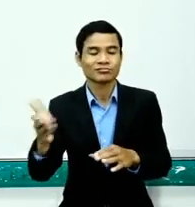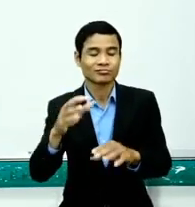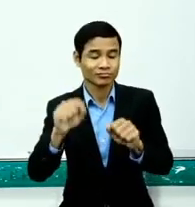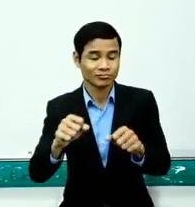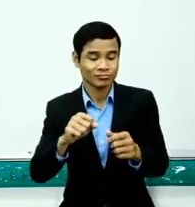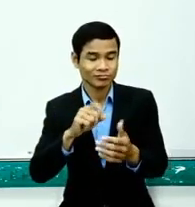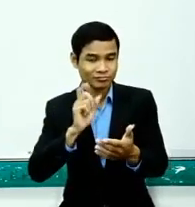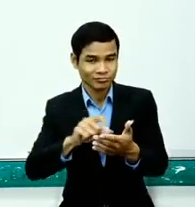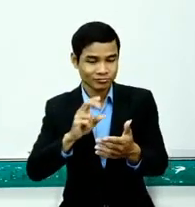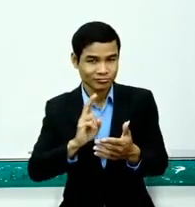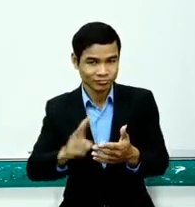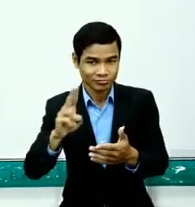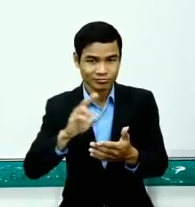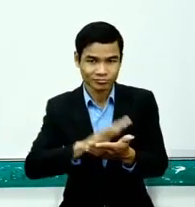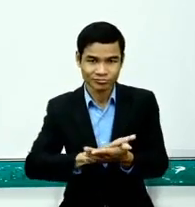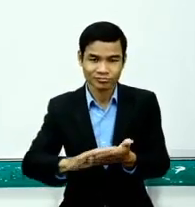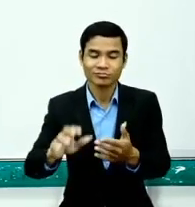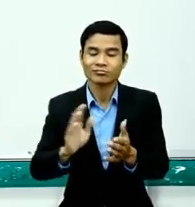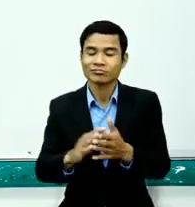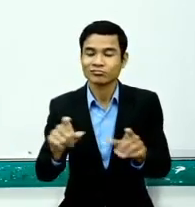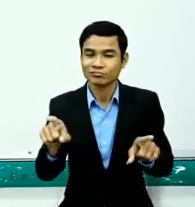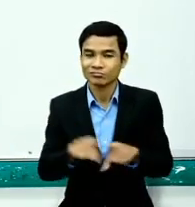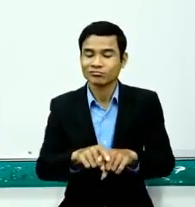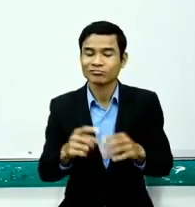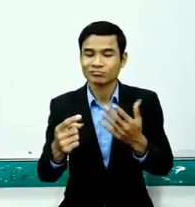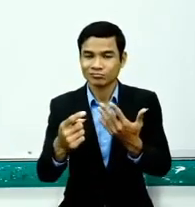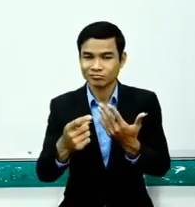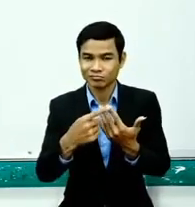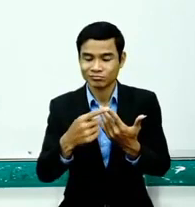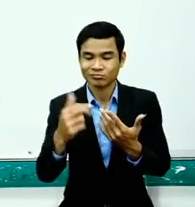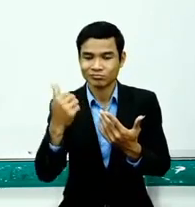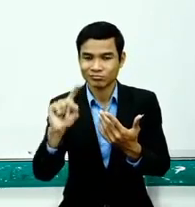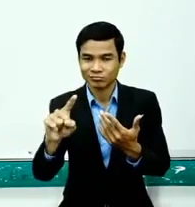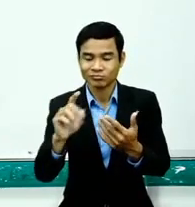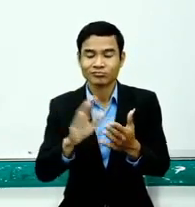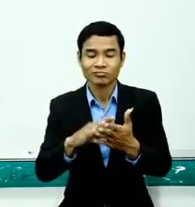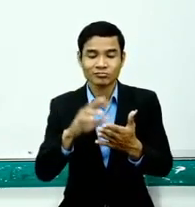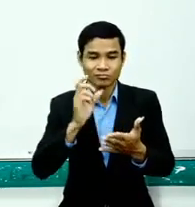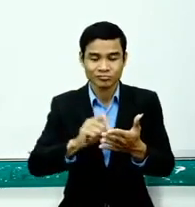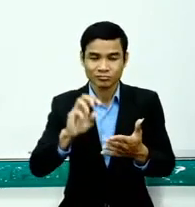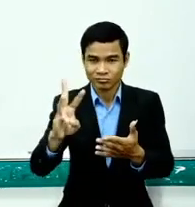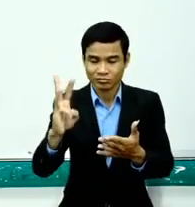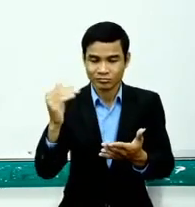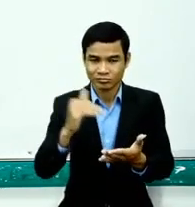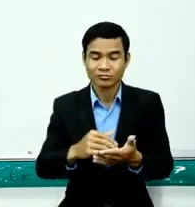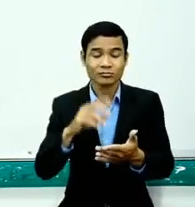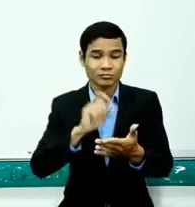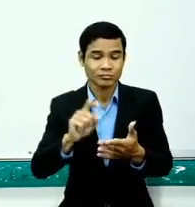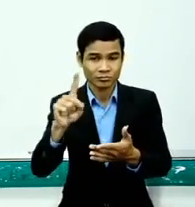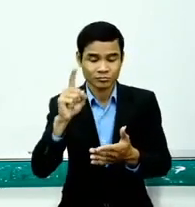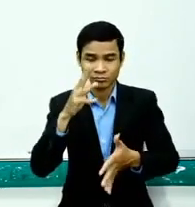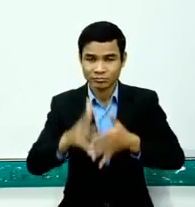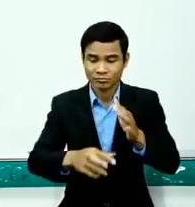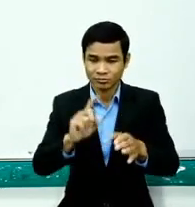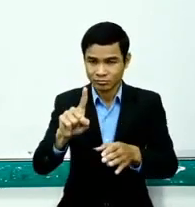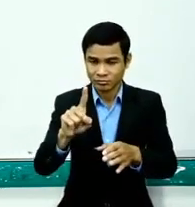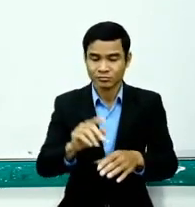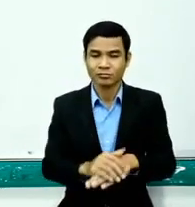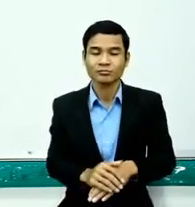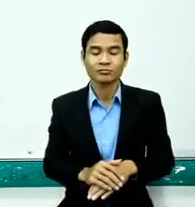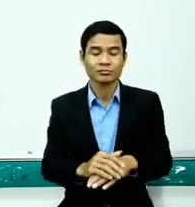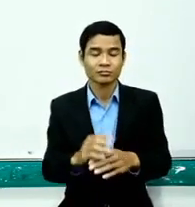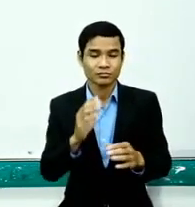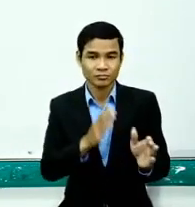រសេរឲ្យលឿនជាងកូនសរសេរស្រអស់លើកទី1ណាញឹកកូនសរសេរបាន3ដងដោយសរសេរម្ដងអានម្ដង